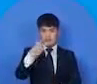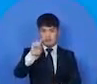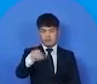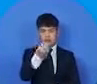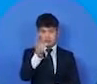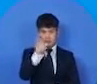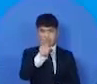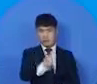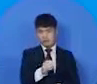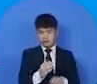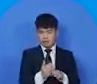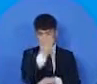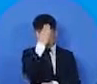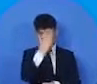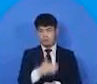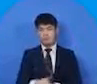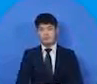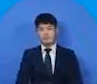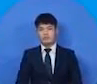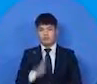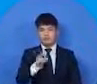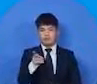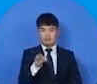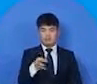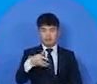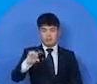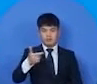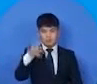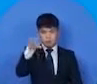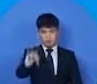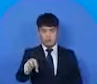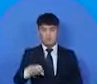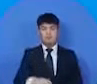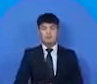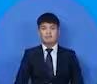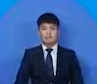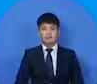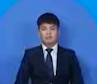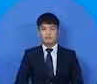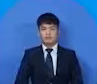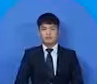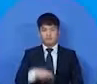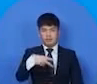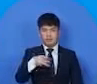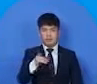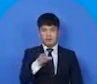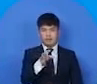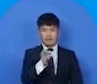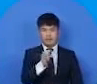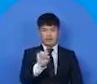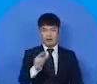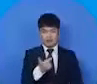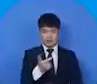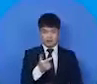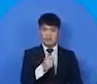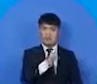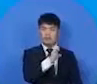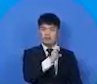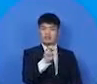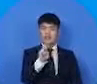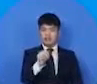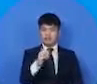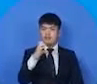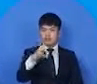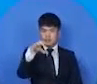인경은 연봉 3천 100만원 이상이며 근무지는 천안시 동남구 병천면 송정리 이 길입니다 주식회사 세안 이앤씨